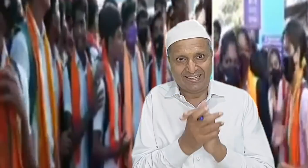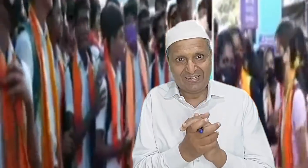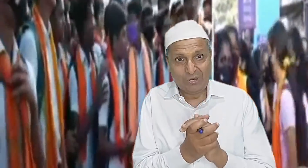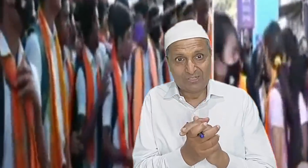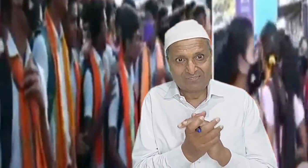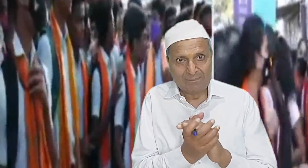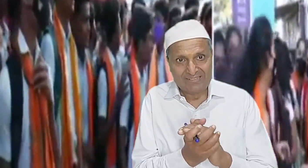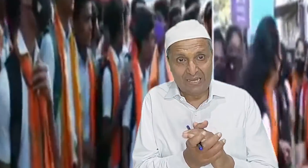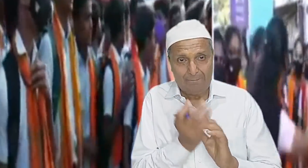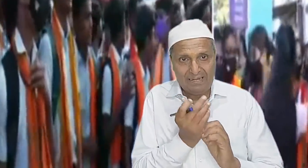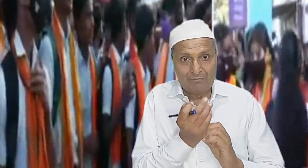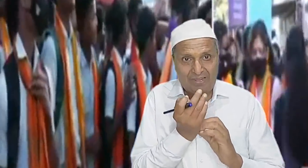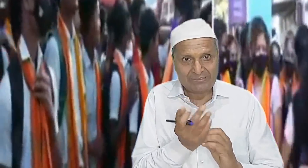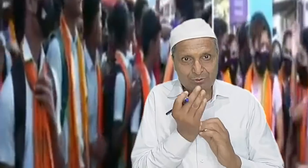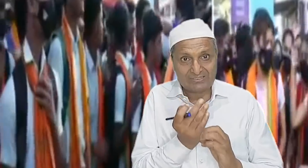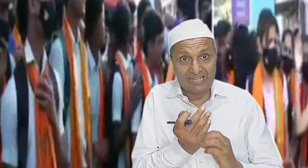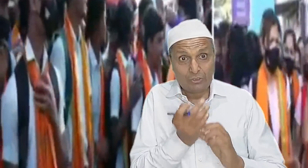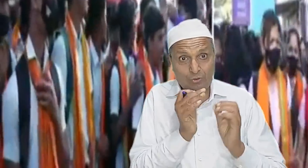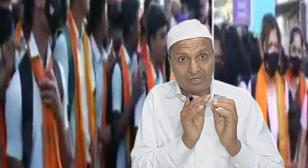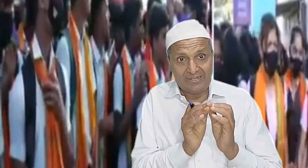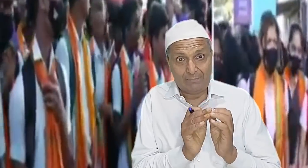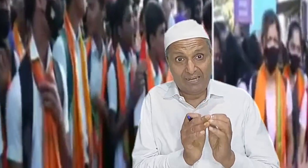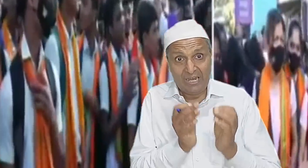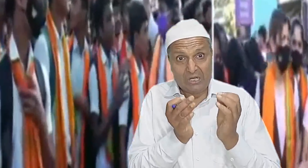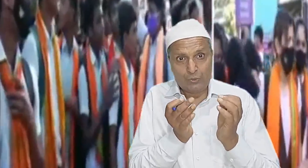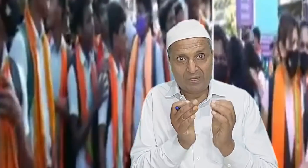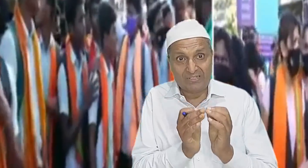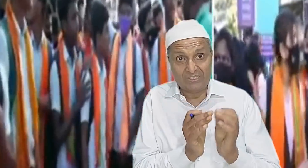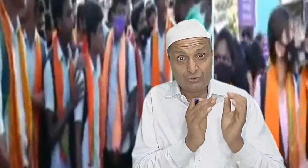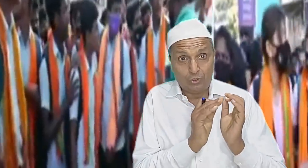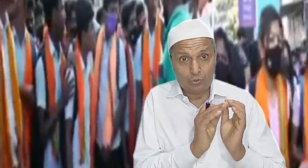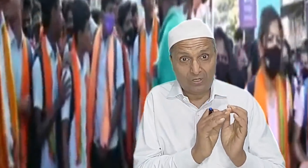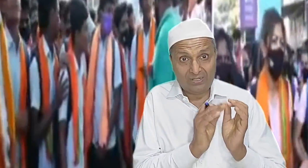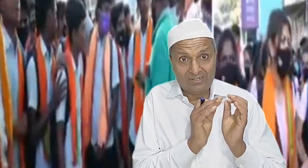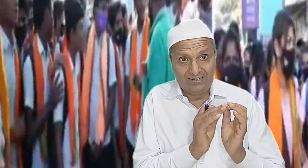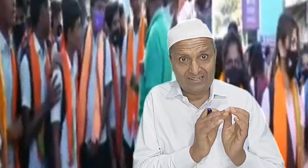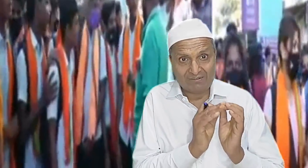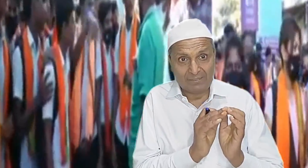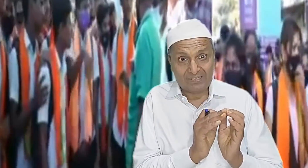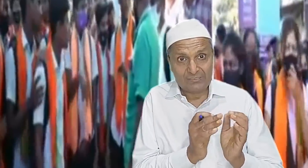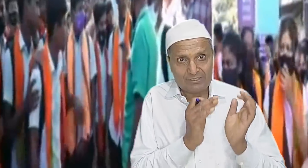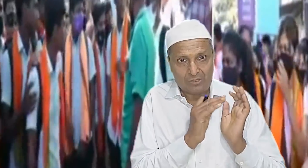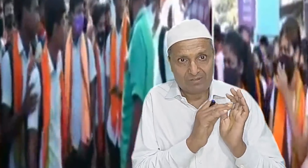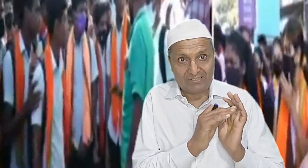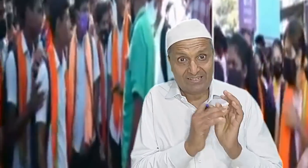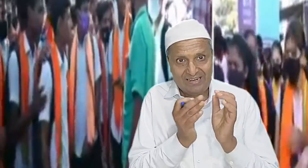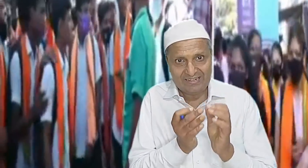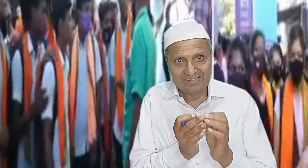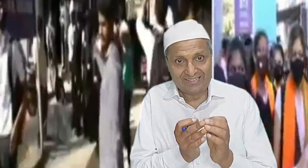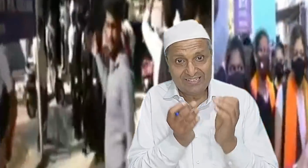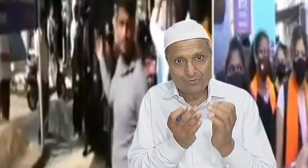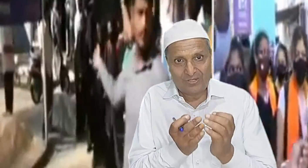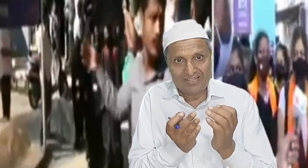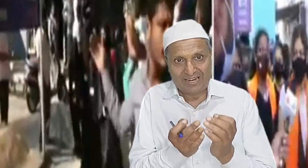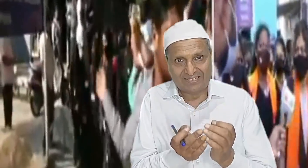दिक्कत क्या है, और जवाब क्या दिया, पहले वह शब्द सुनाते हैं जो कन्नड़ में अयूब खान जो लोकल लीडर हैं वहाँ पर, इस बार चुनाव लड़े थे, हार